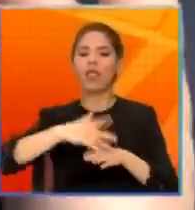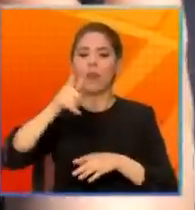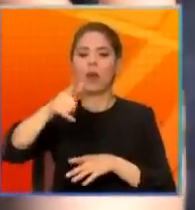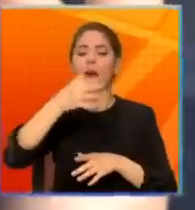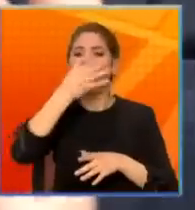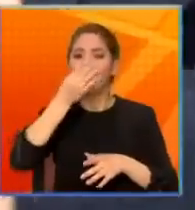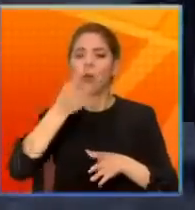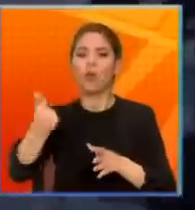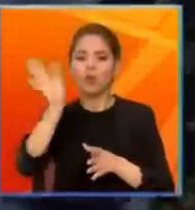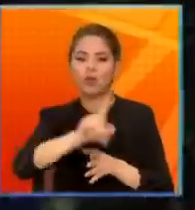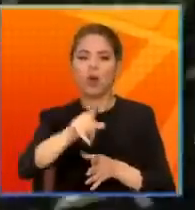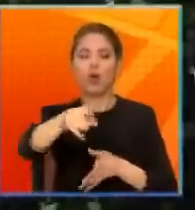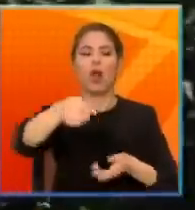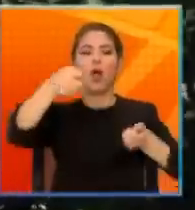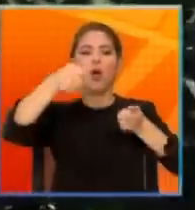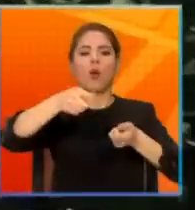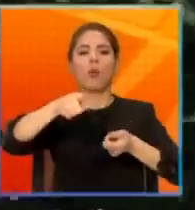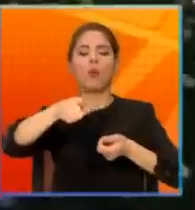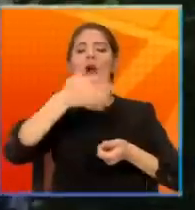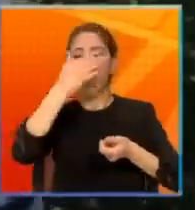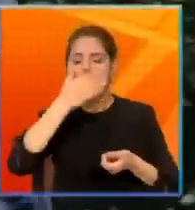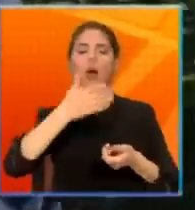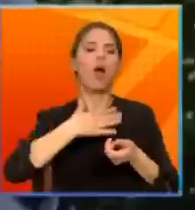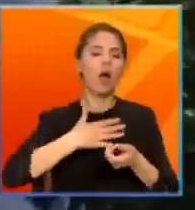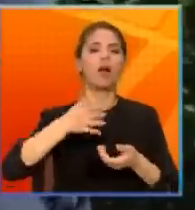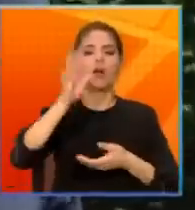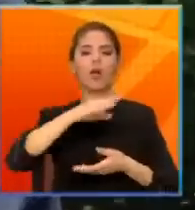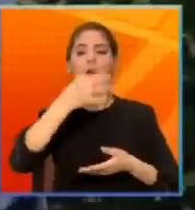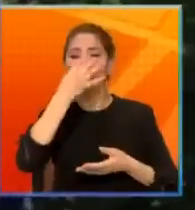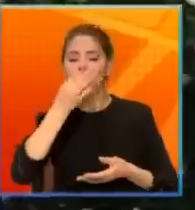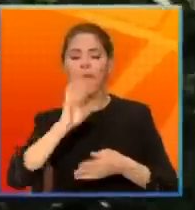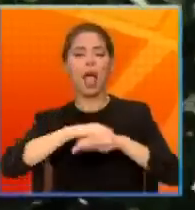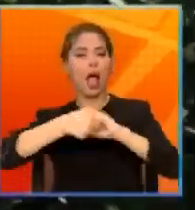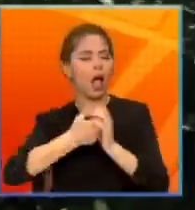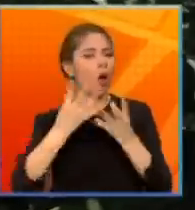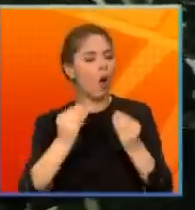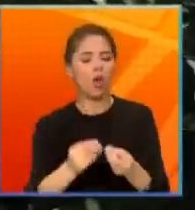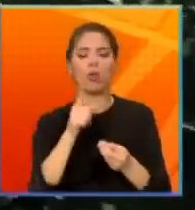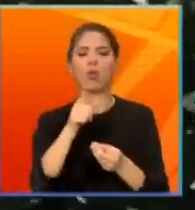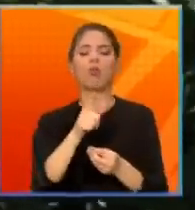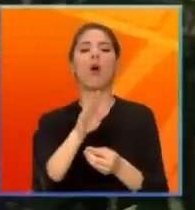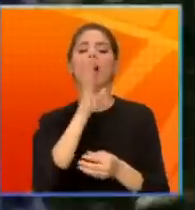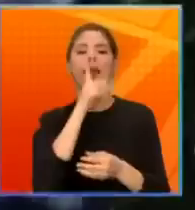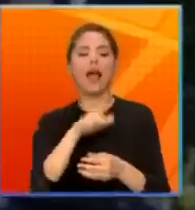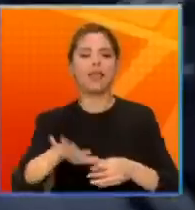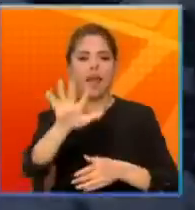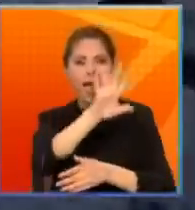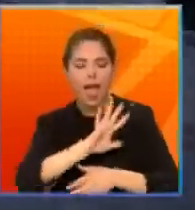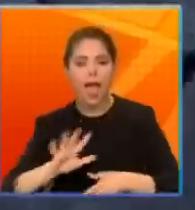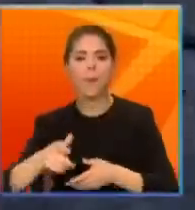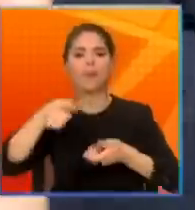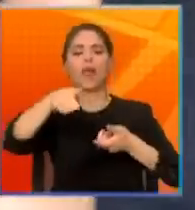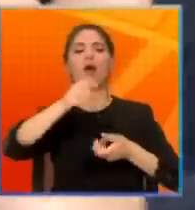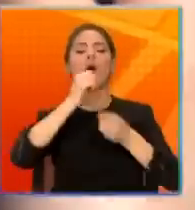Burnumu temizlediğim mendilleri, öksürdüğüm, aksırdığım, hatta elimi kurladığım kağıtları Bunun